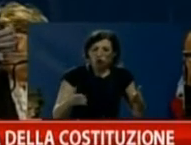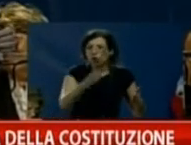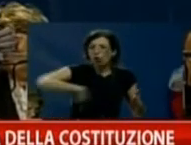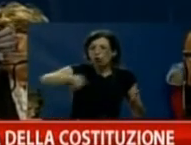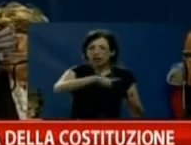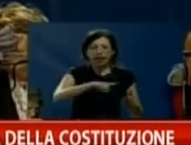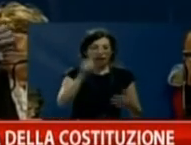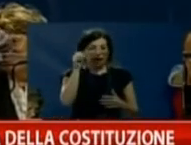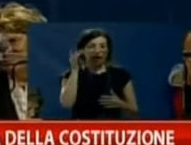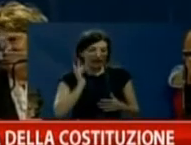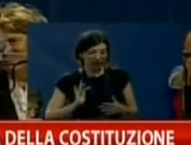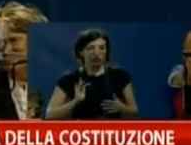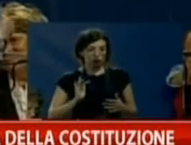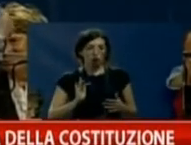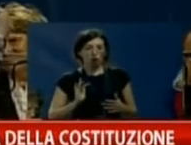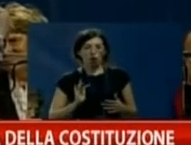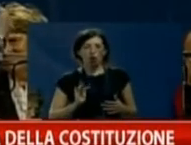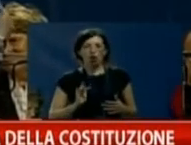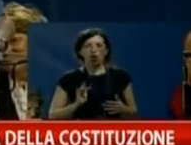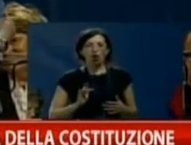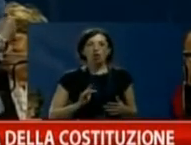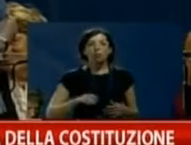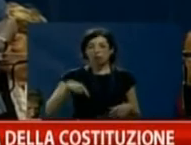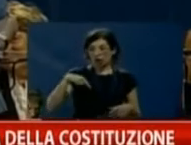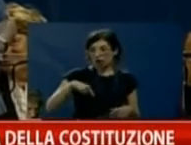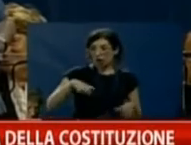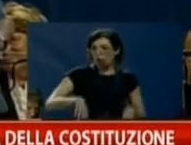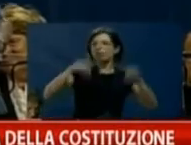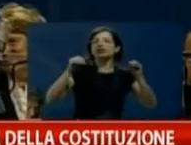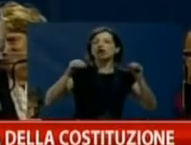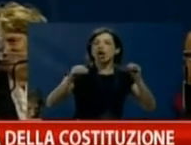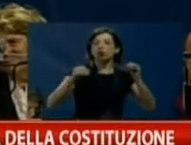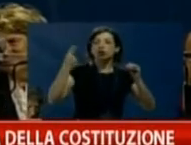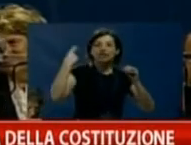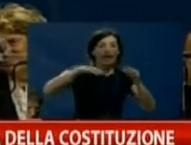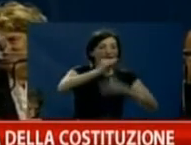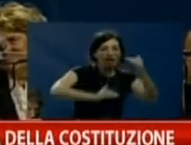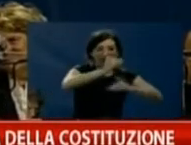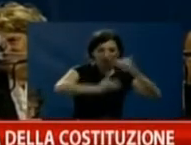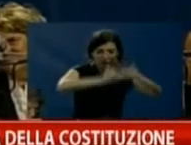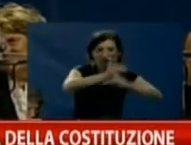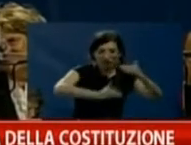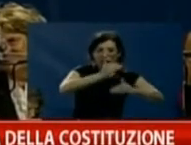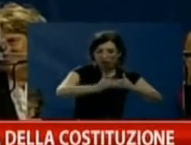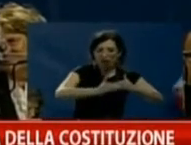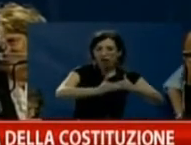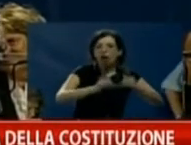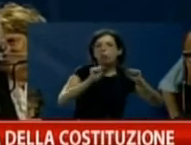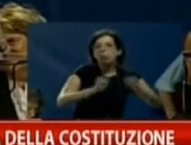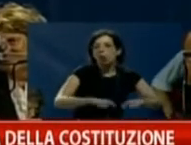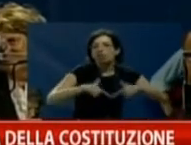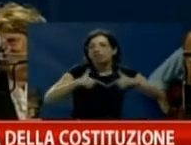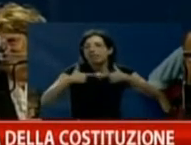azzardo, cercato di avviare, riuscirà a dare anche a coloro i quali si trovano nella